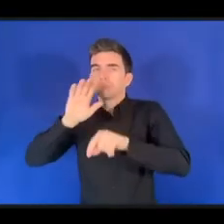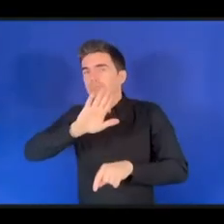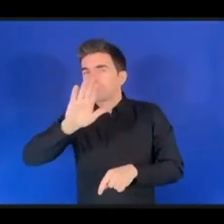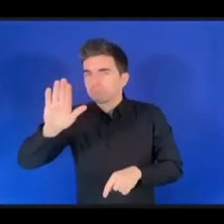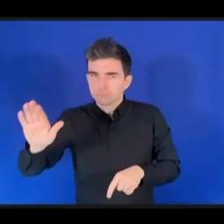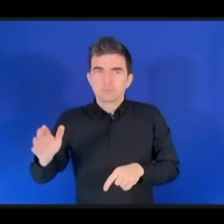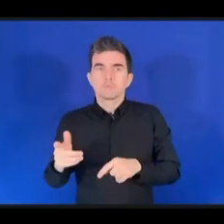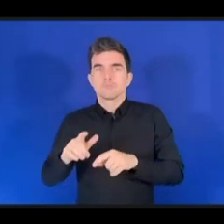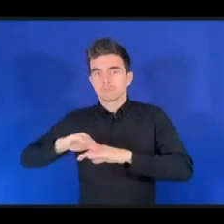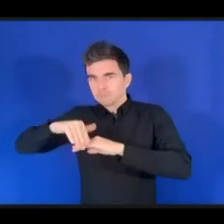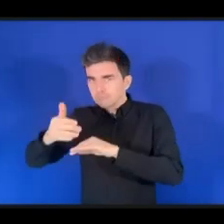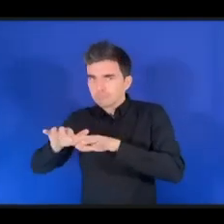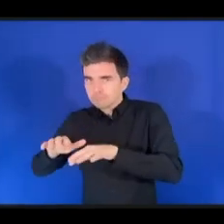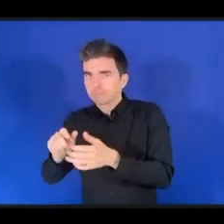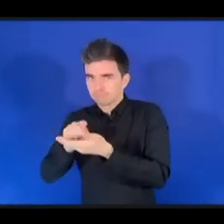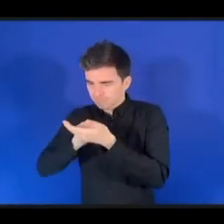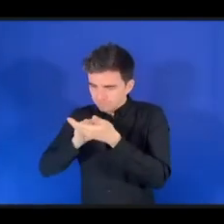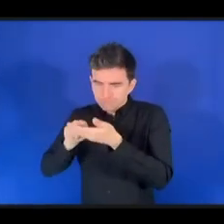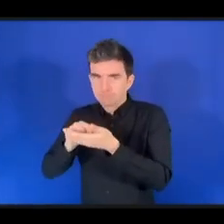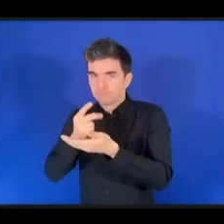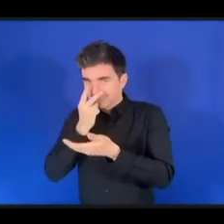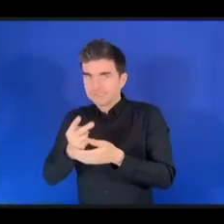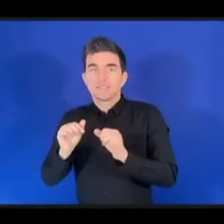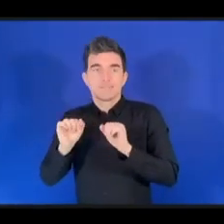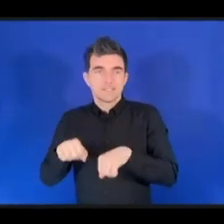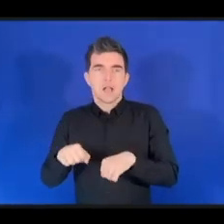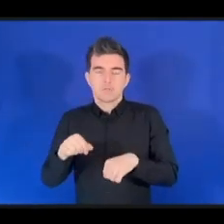découvrir Kyoto grâce à